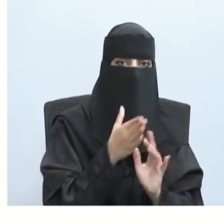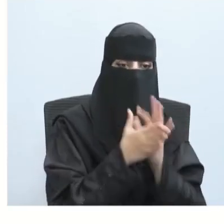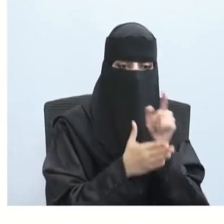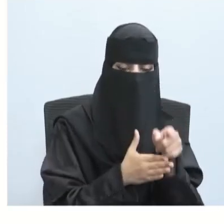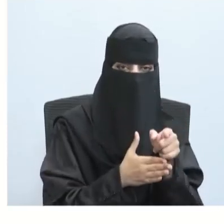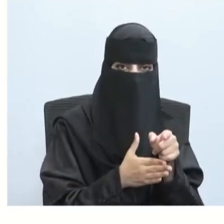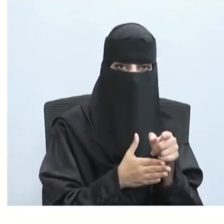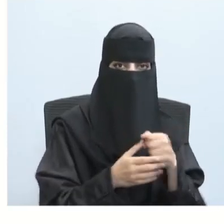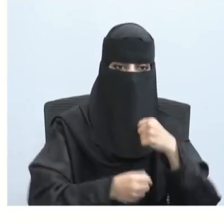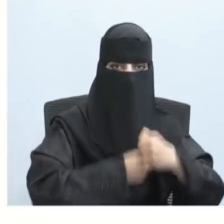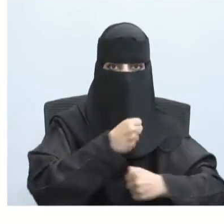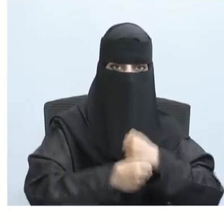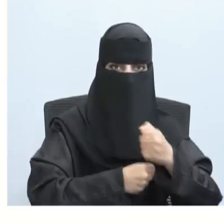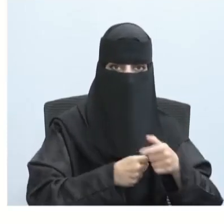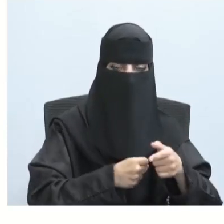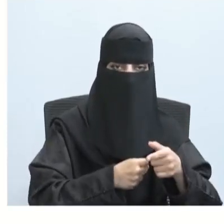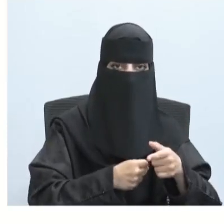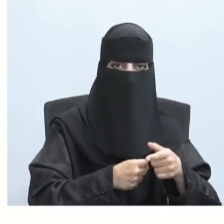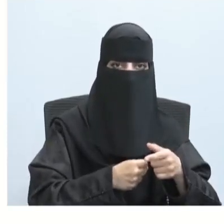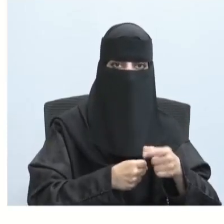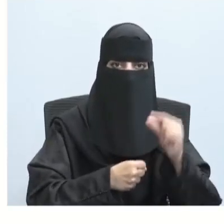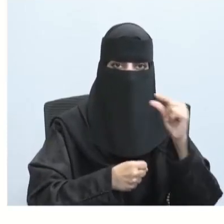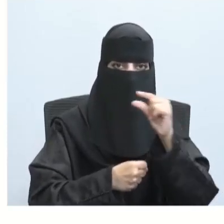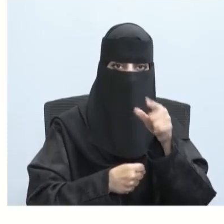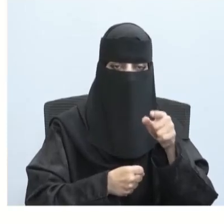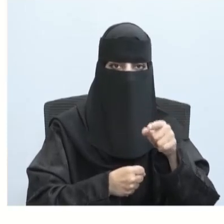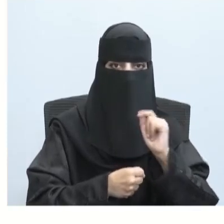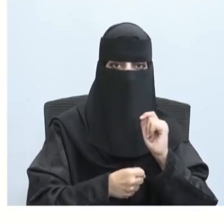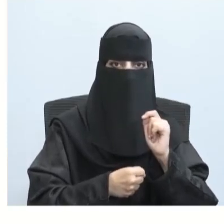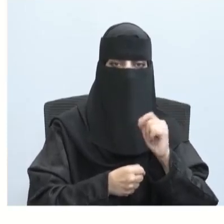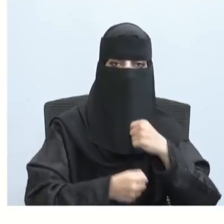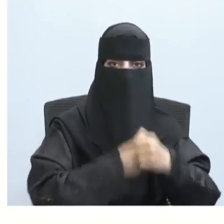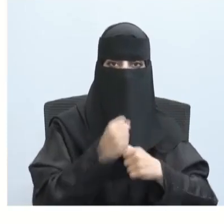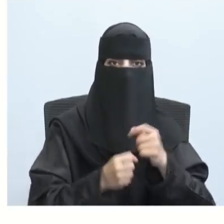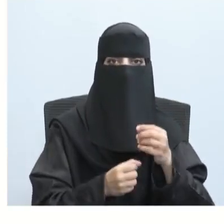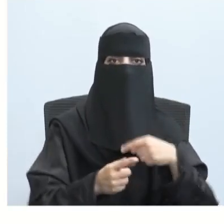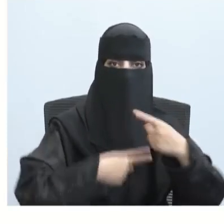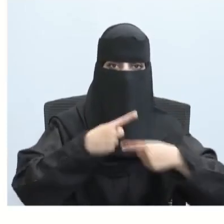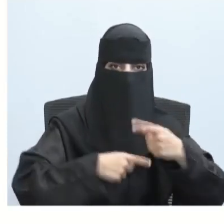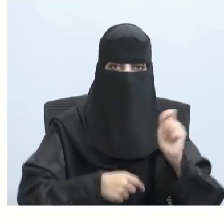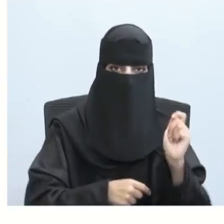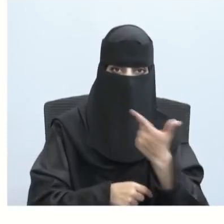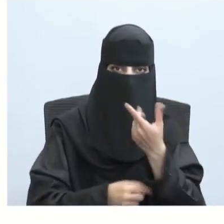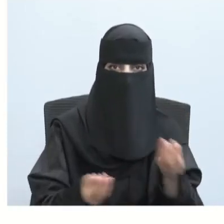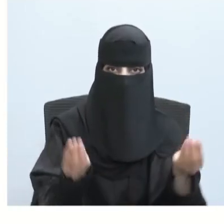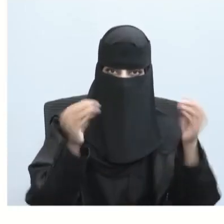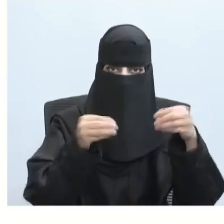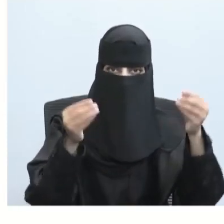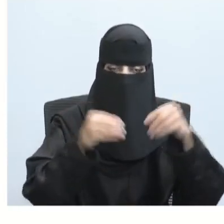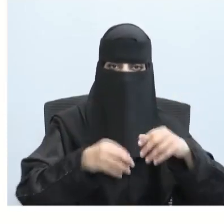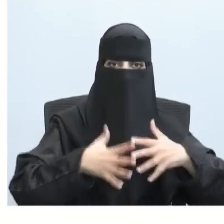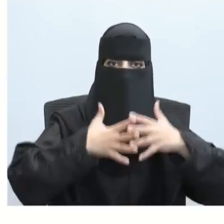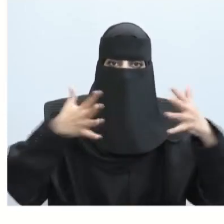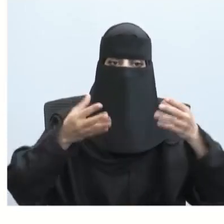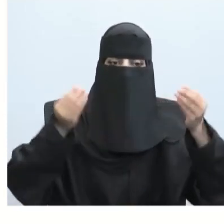الغازيه تكون الماده في او دقائق الماده في حاله حركه دائمه وسريعه وحريه في